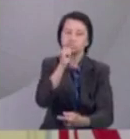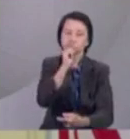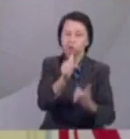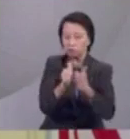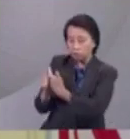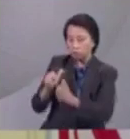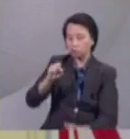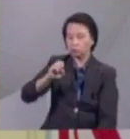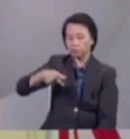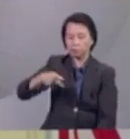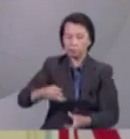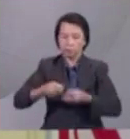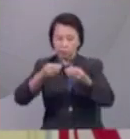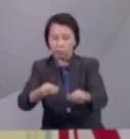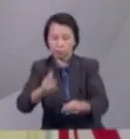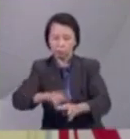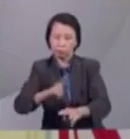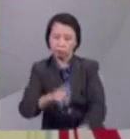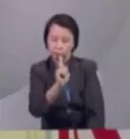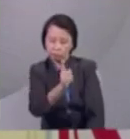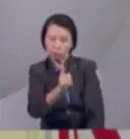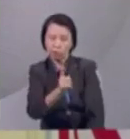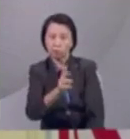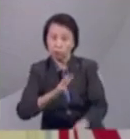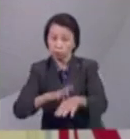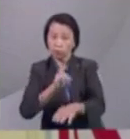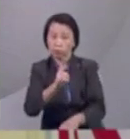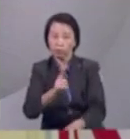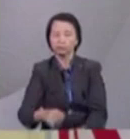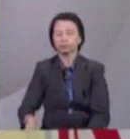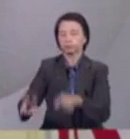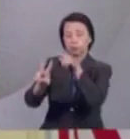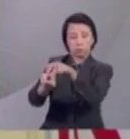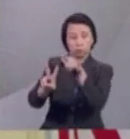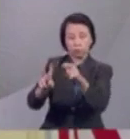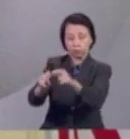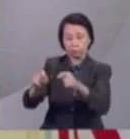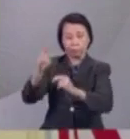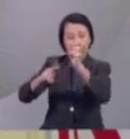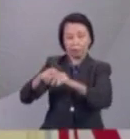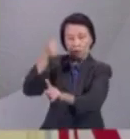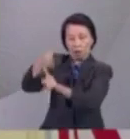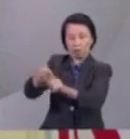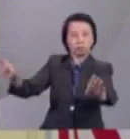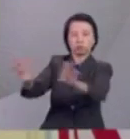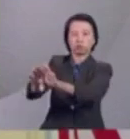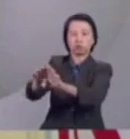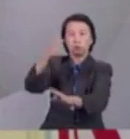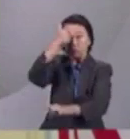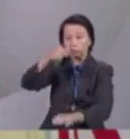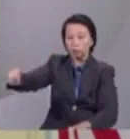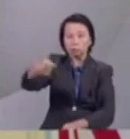SOP dan diberikan amaran. 2 tapak binaan telah diarah tutup kerana tidak